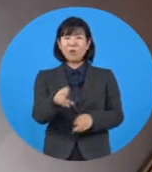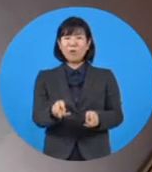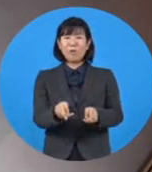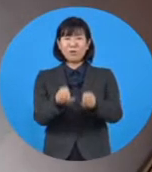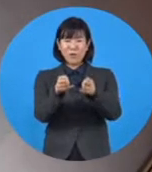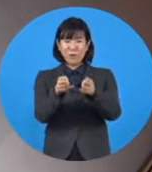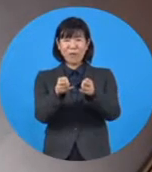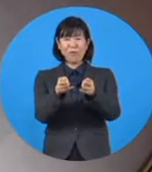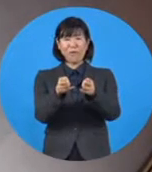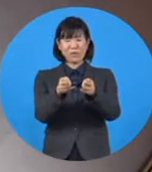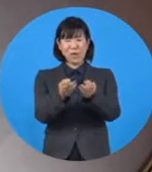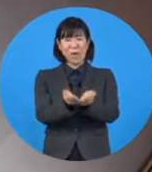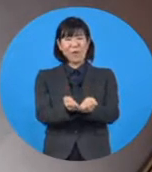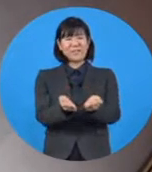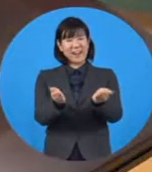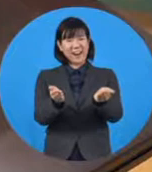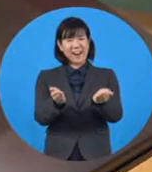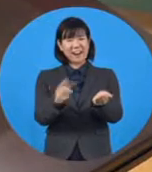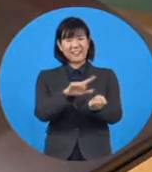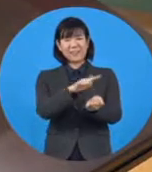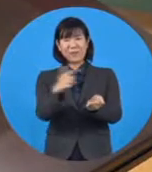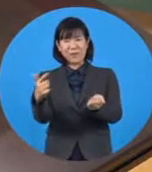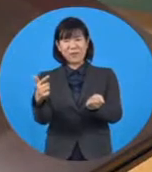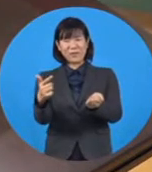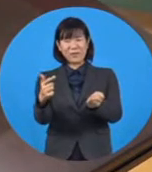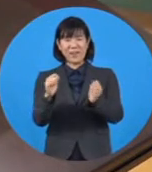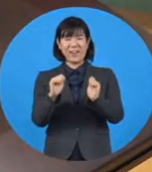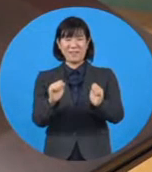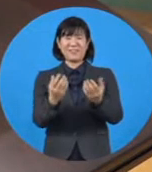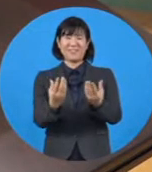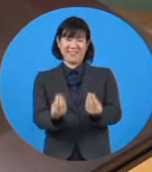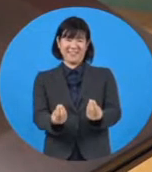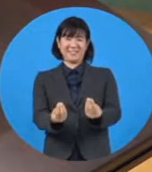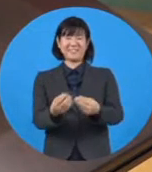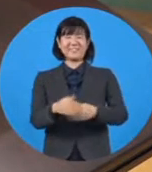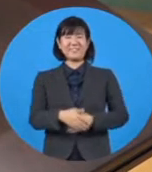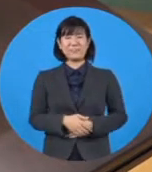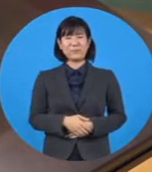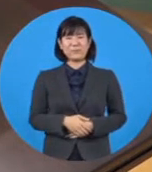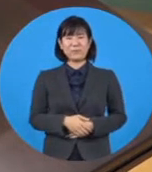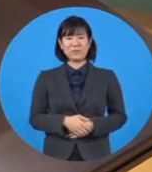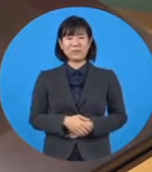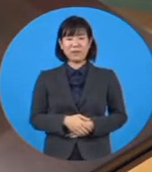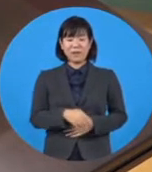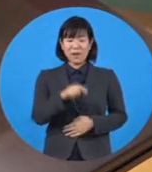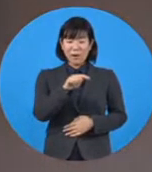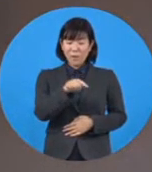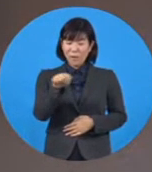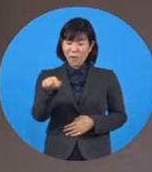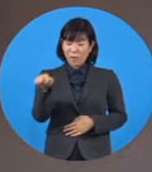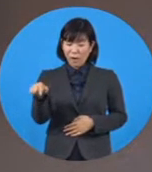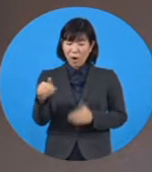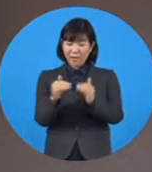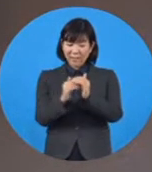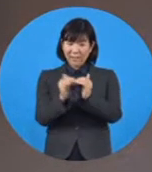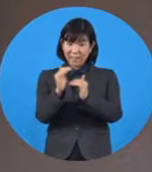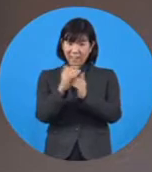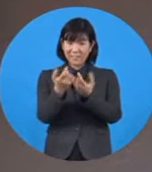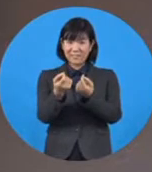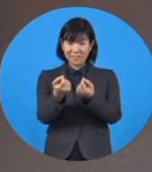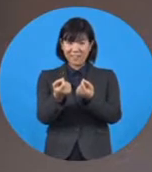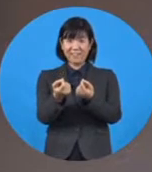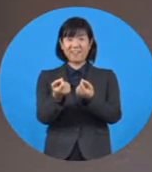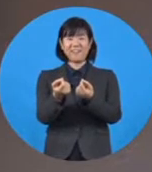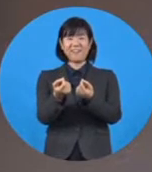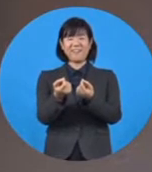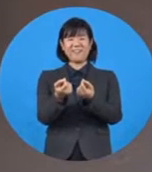ために竹でこういったテーブルウェア商品を作れさせていただきました。 これ全部竹でできてるんですか？ そう